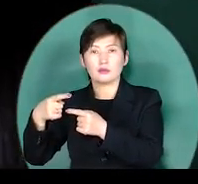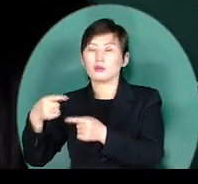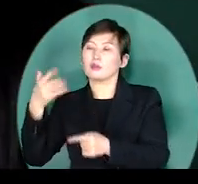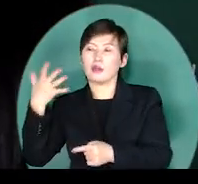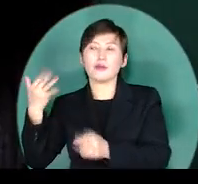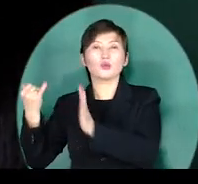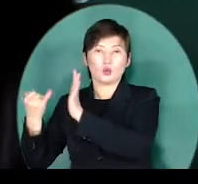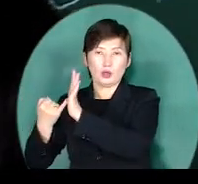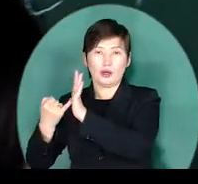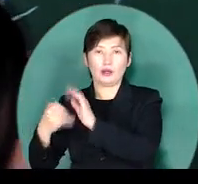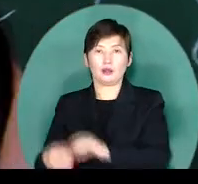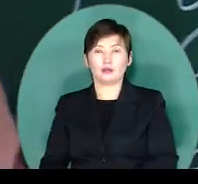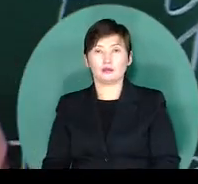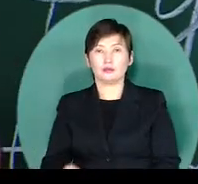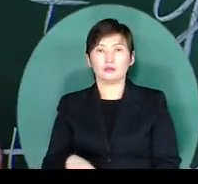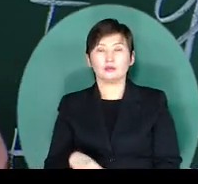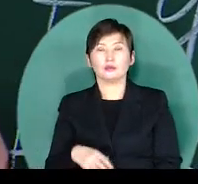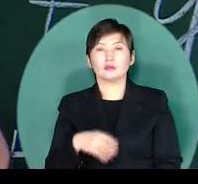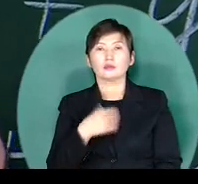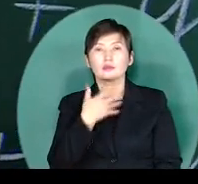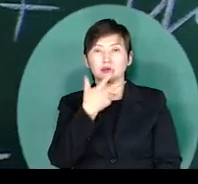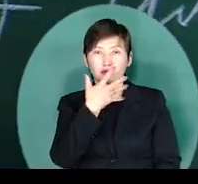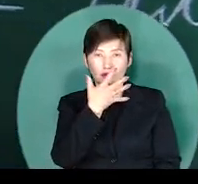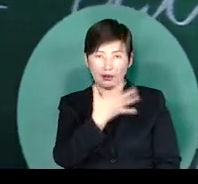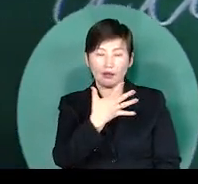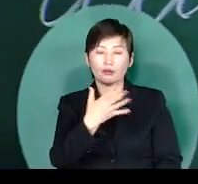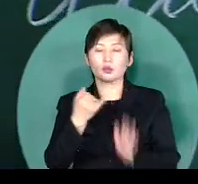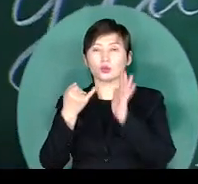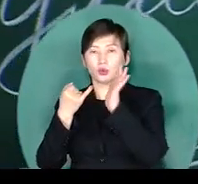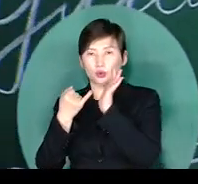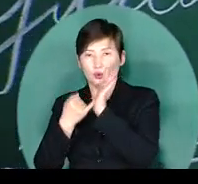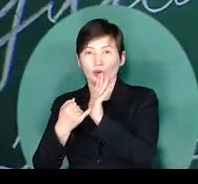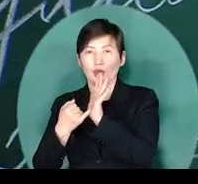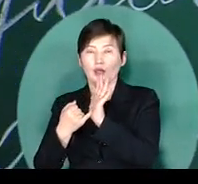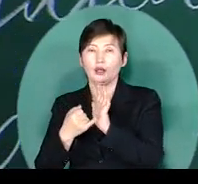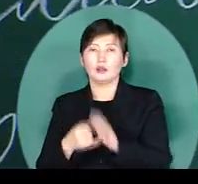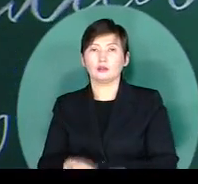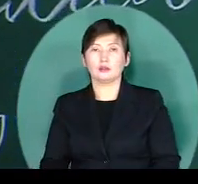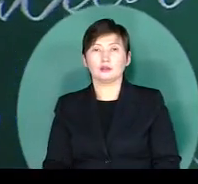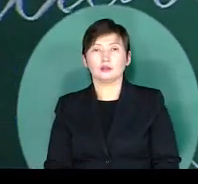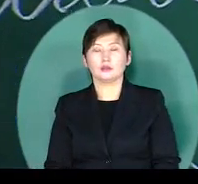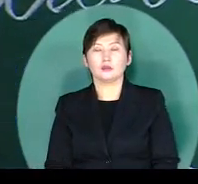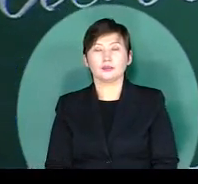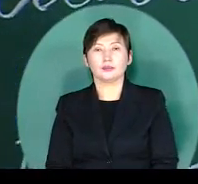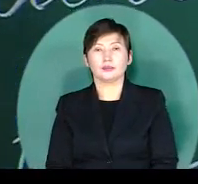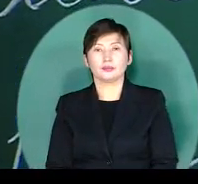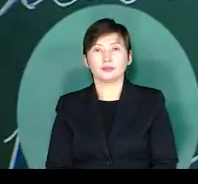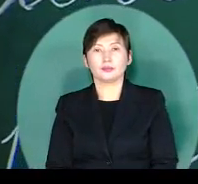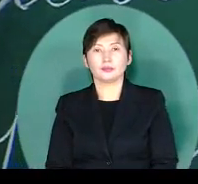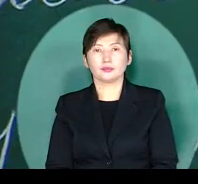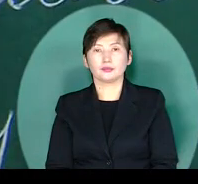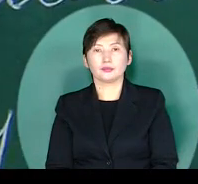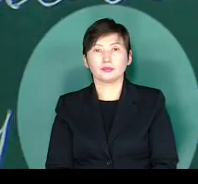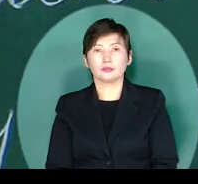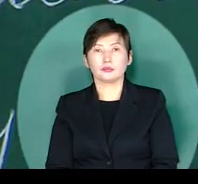энд 56. 21 дээр нэмэх нь 35 нийт 56 гарсан шүү